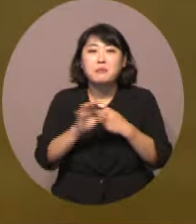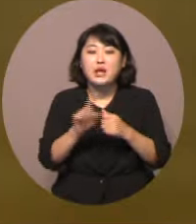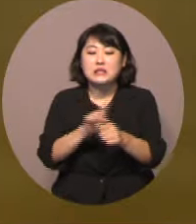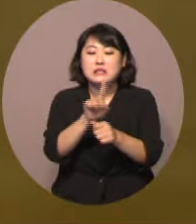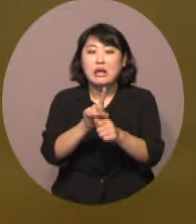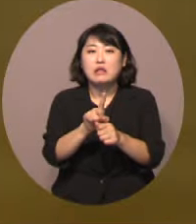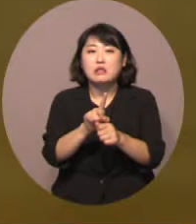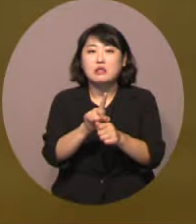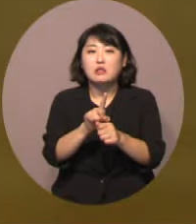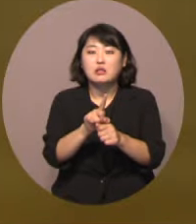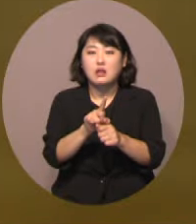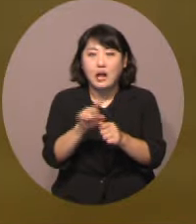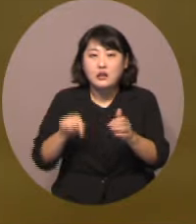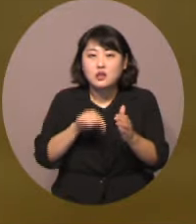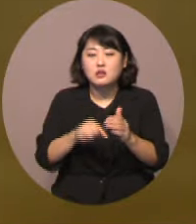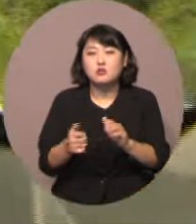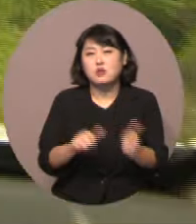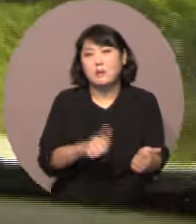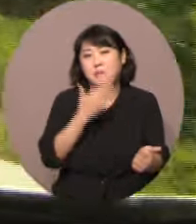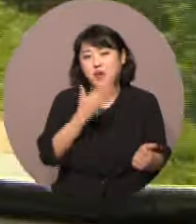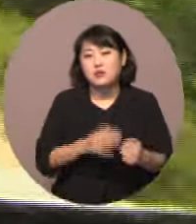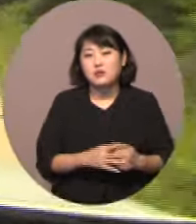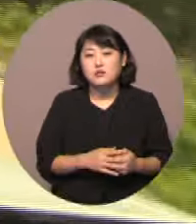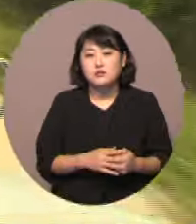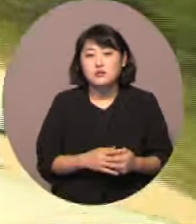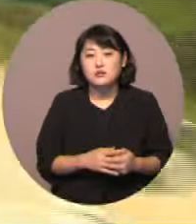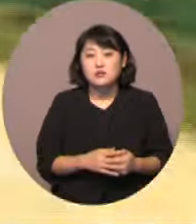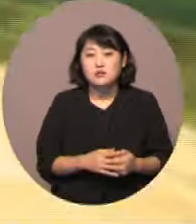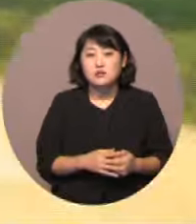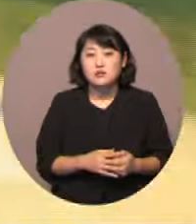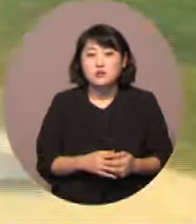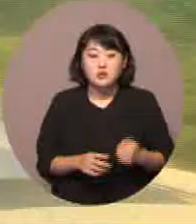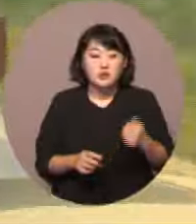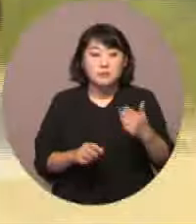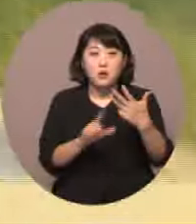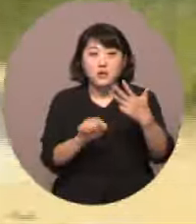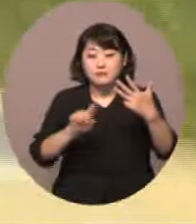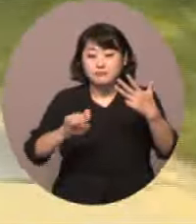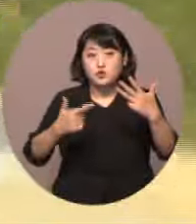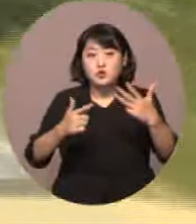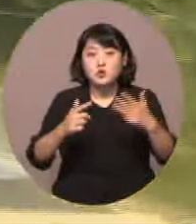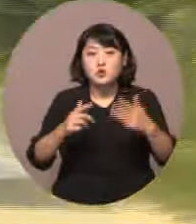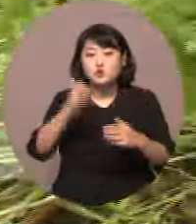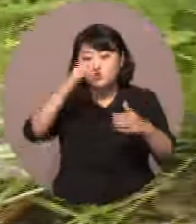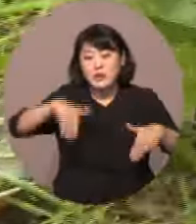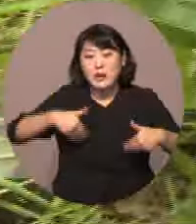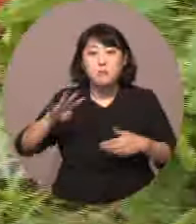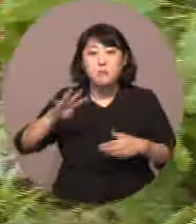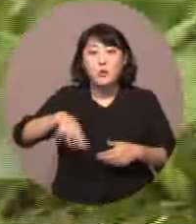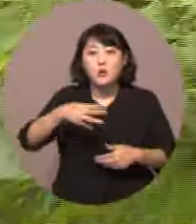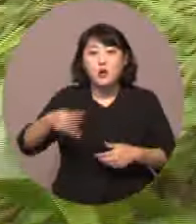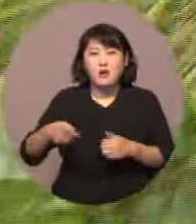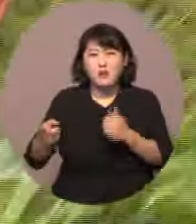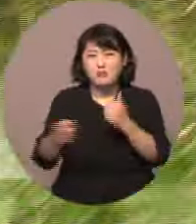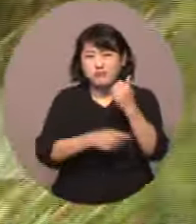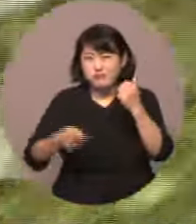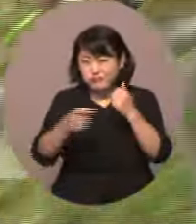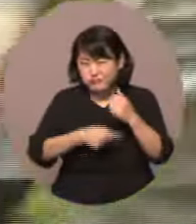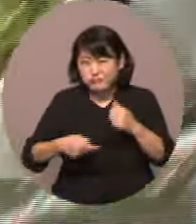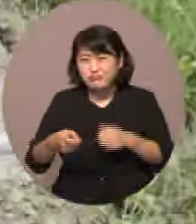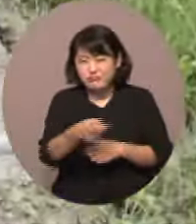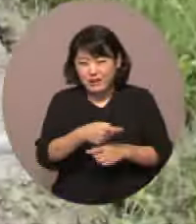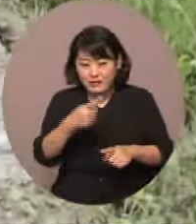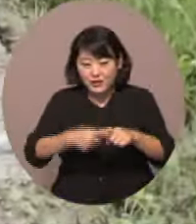사망에이를 수도 있습니다 실제로 지난 16일에는 충남 보령에서 벌초를 하던 50대가 벌레 쏘여